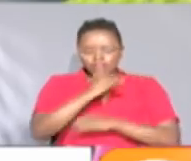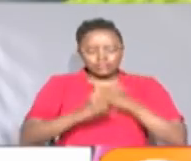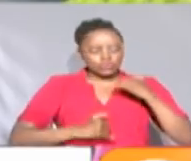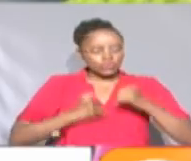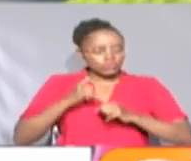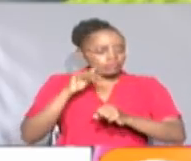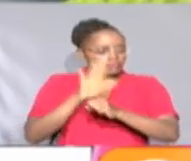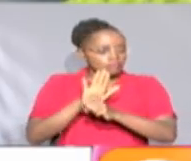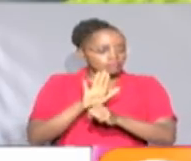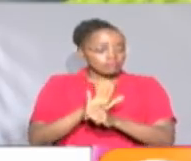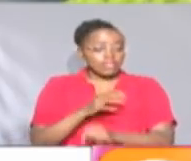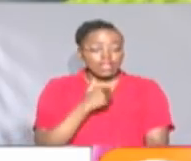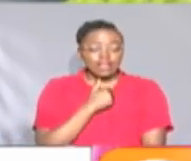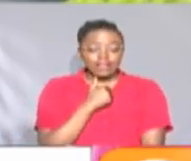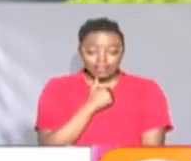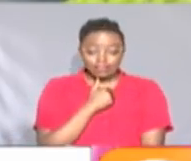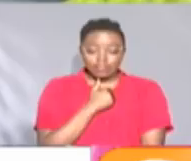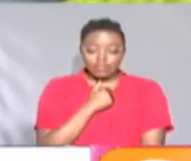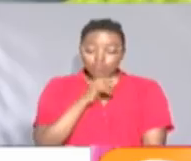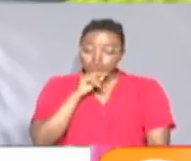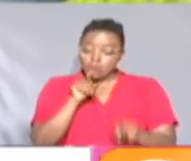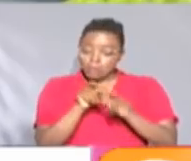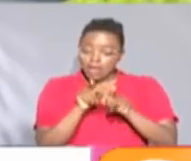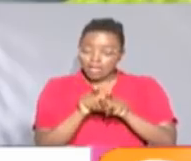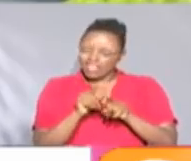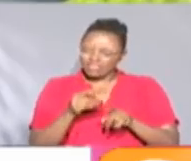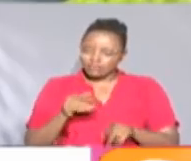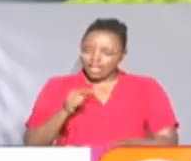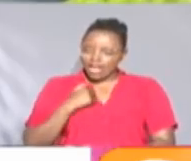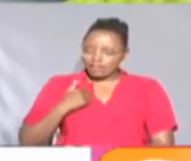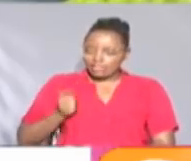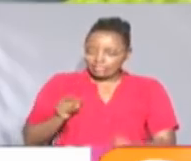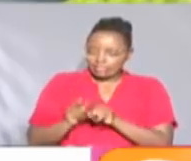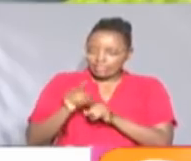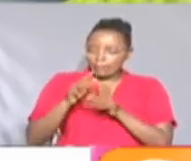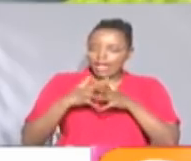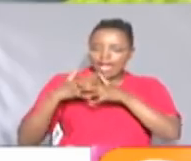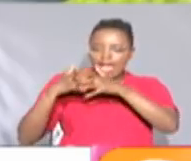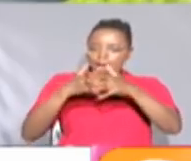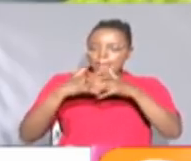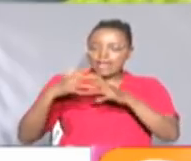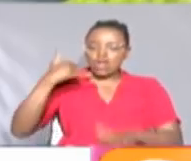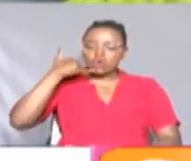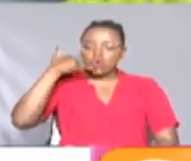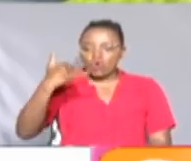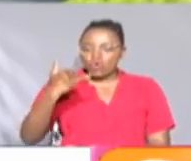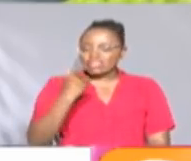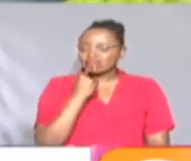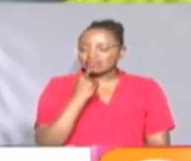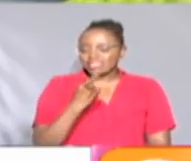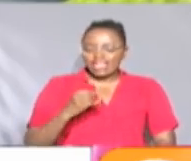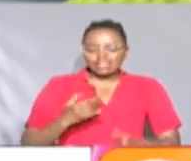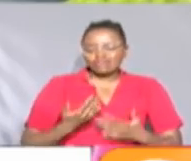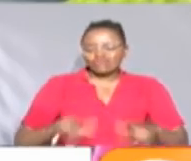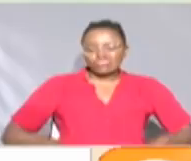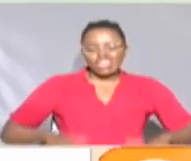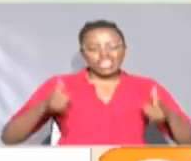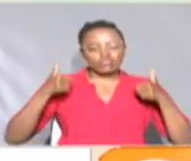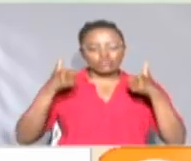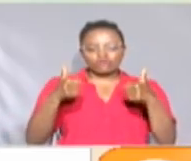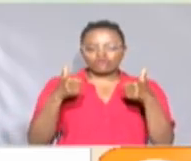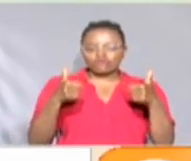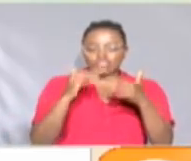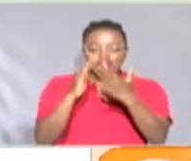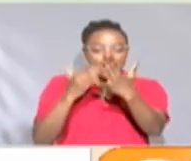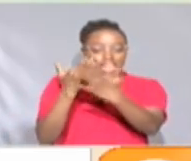sana. Kitu ya ajabu, ako na dada yake Amerika na pia alipigia yeye kumwambia maisha inamfurahisha sana.